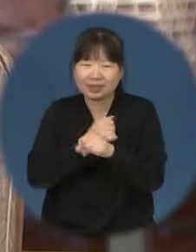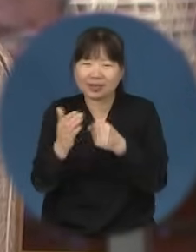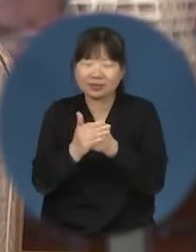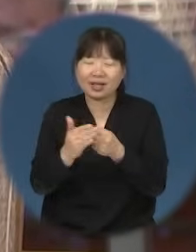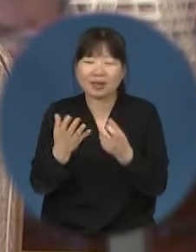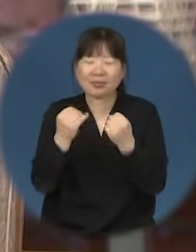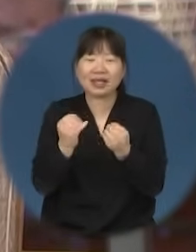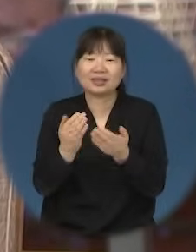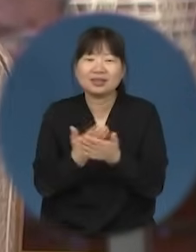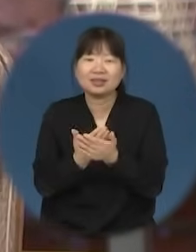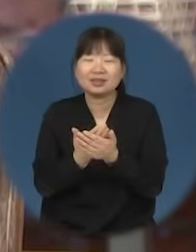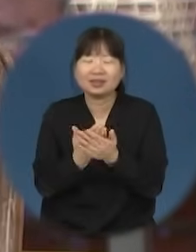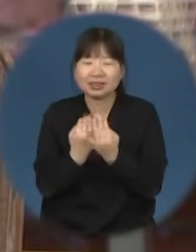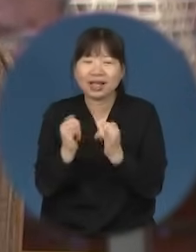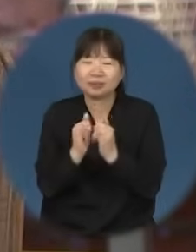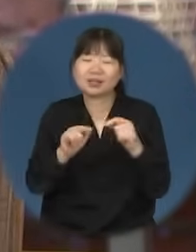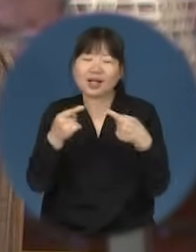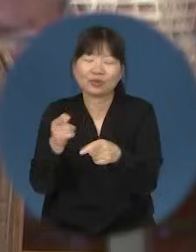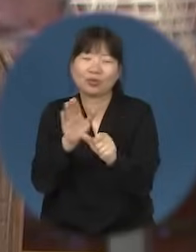거고. 그렇죠. 그다음에